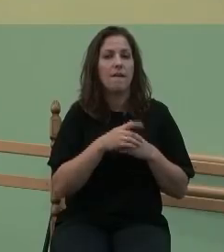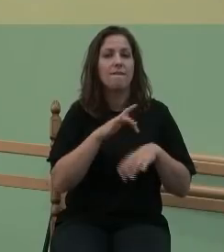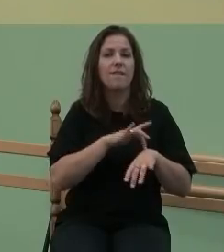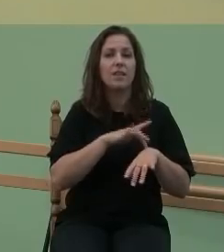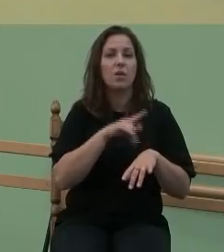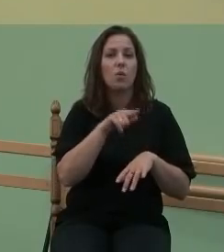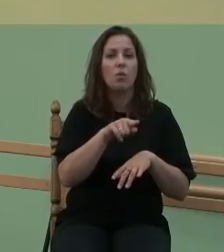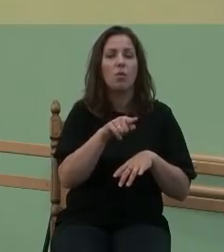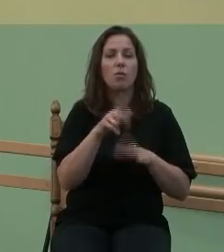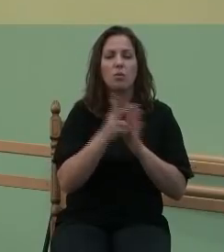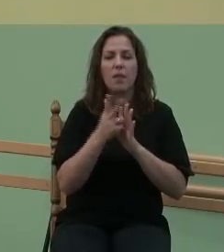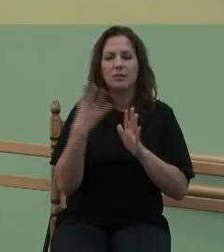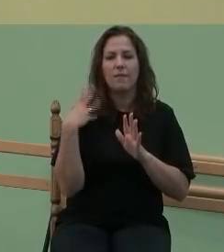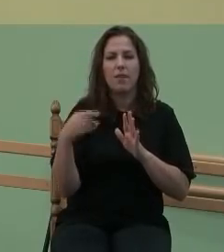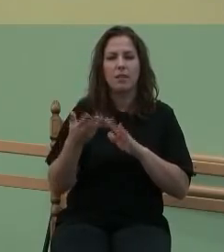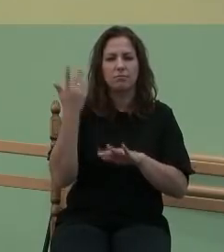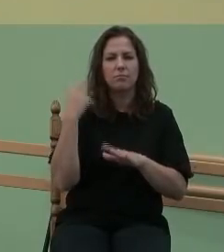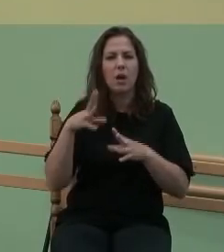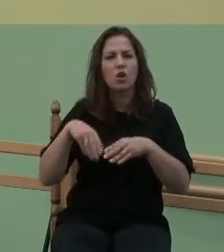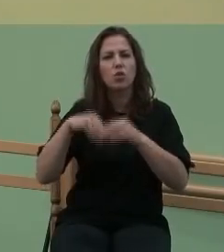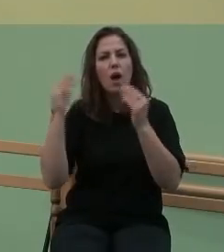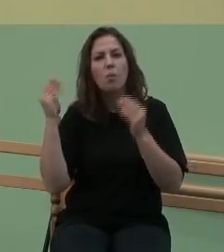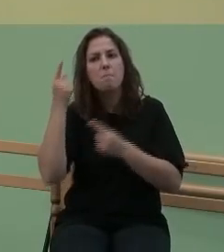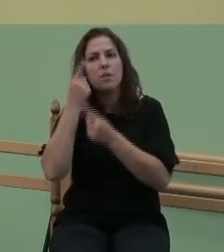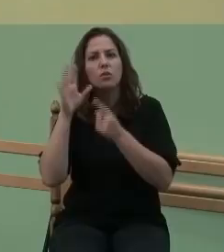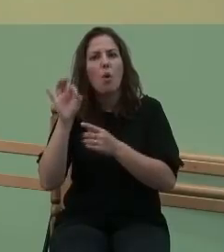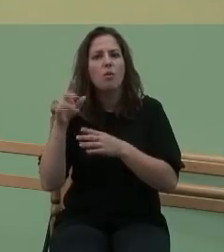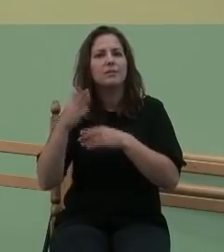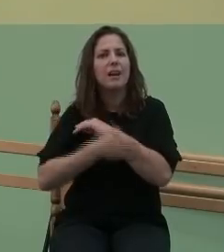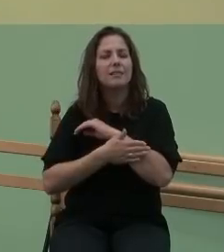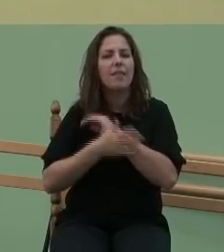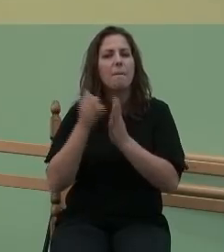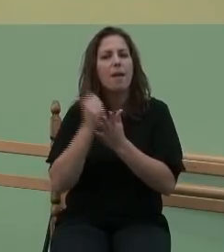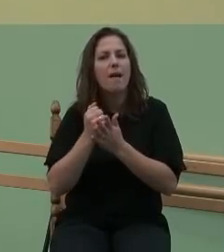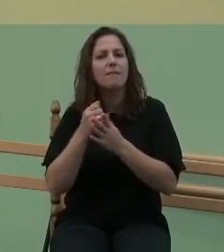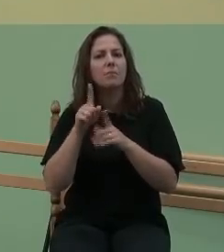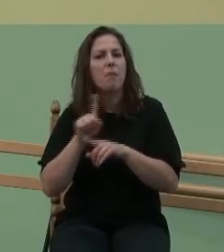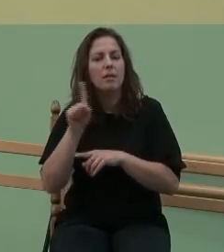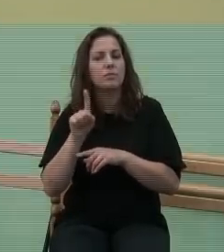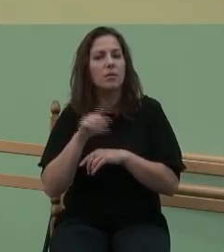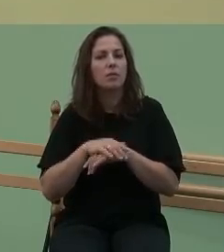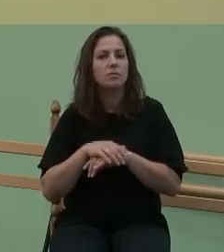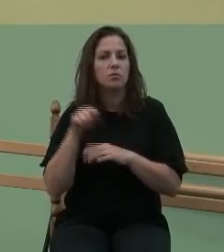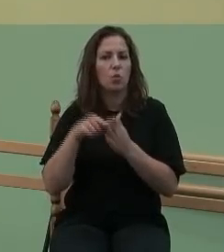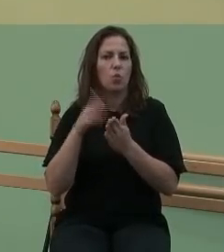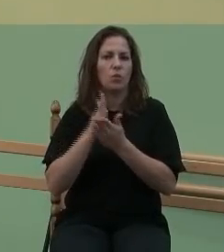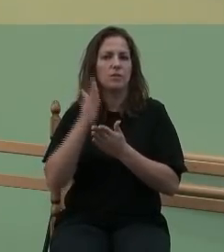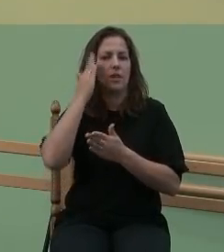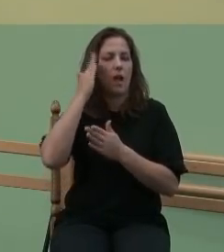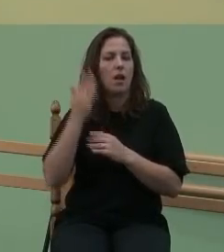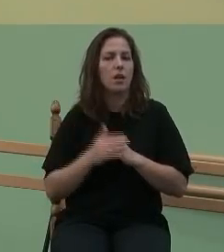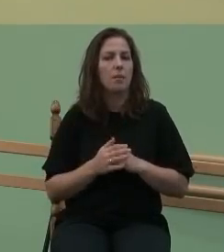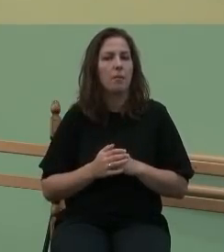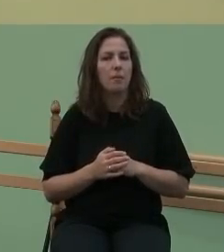w XVIII wieku, kiedy zaczęły się dopiero kształtować myśl o zasadach państwa prawa. Tę prawdę już znano.